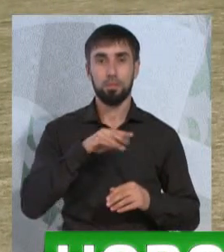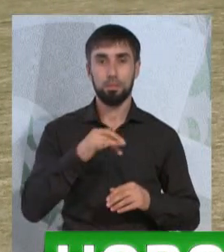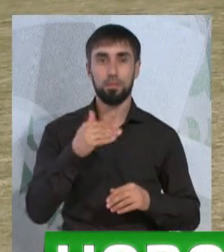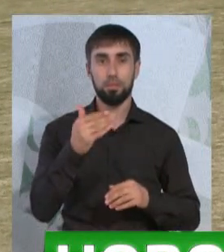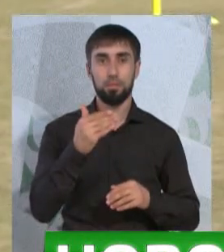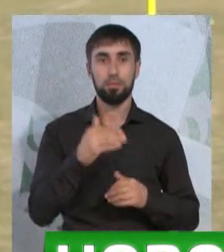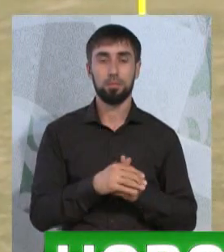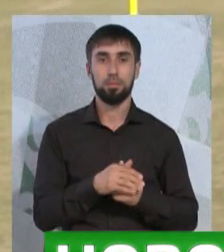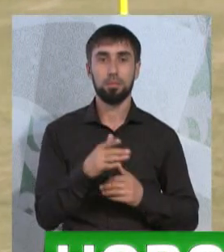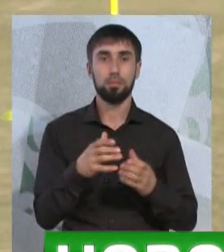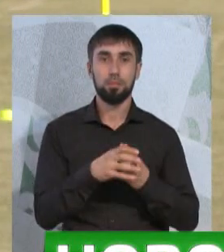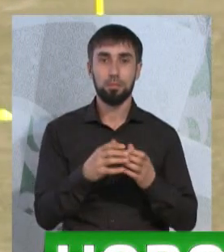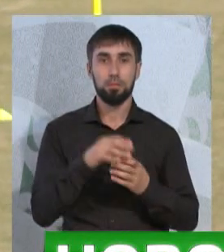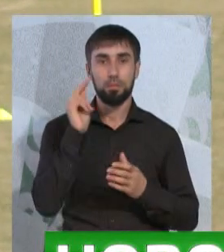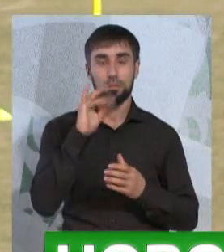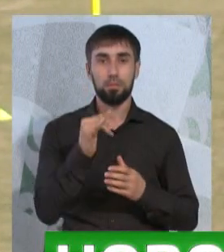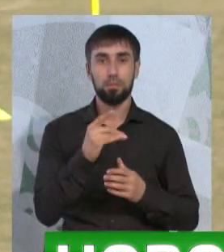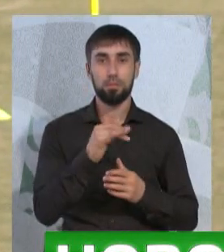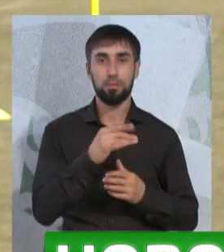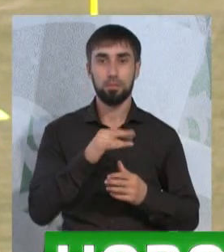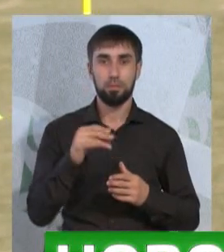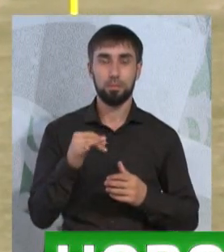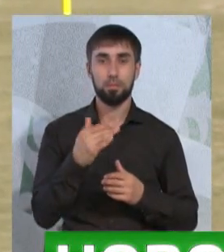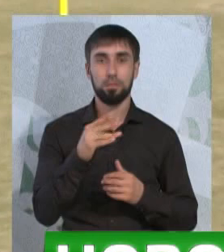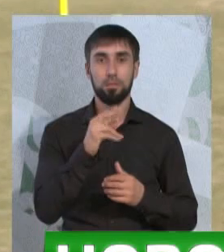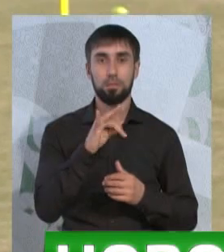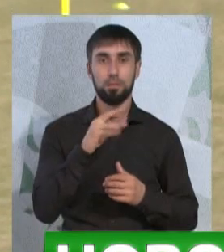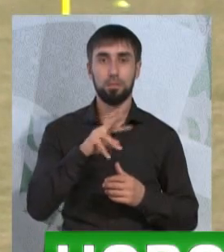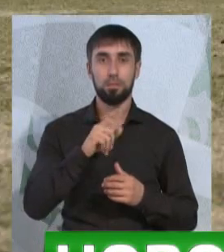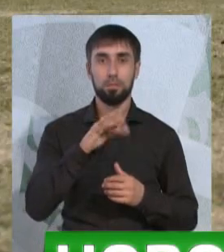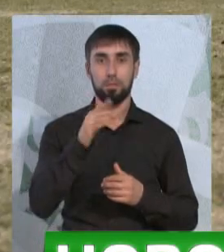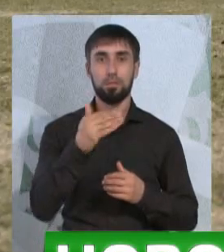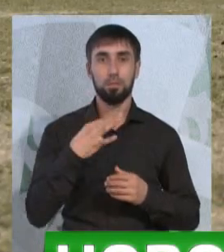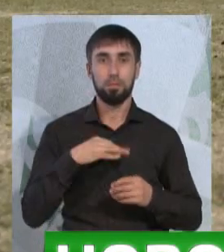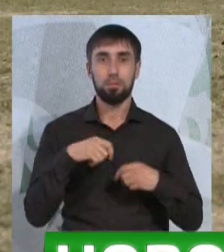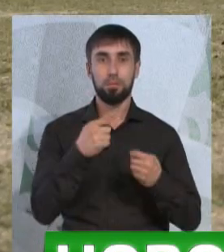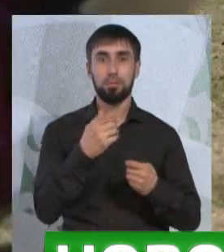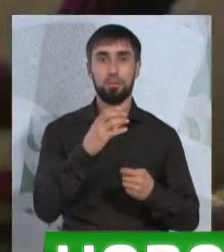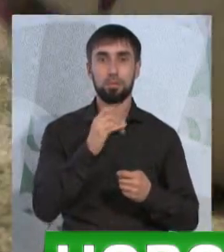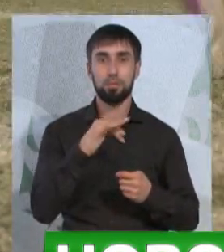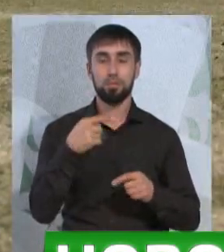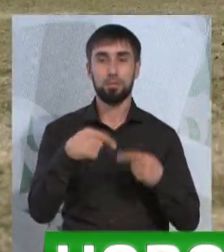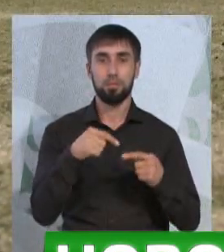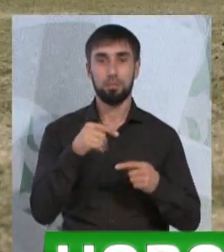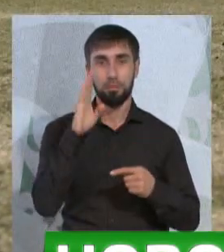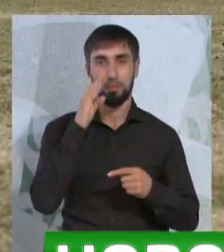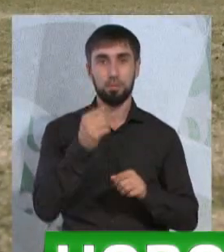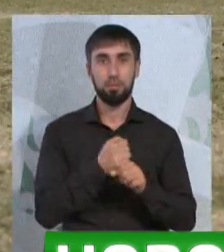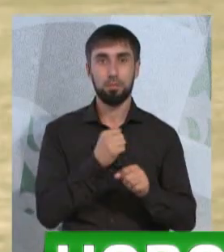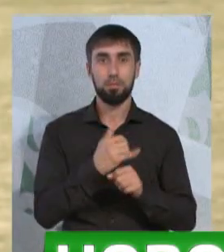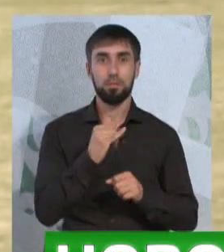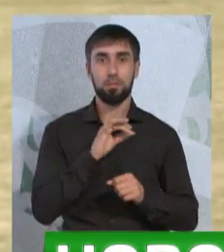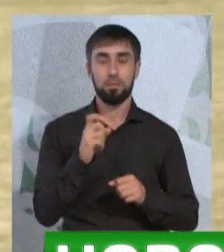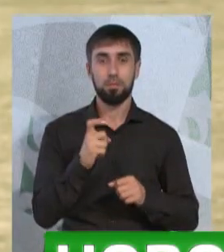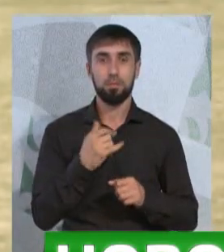учатся работать в команде и становятся дисциплинированными. Карина Мальсагова отдала своих сыновей в секцию футбола. Мальчики делают успехи.